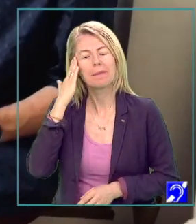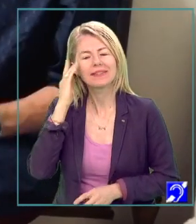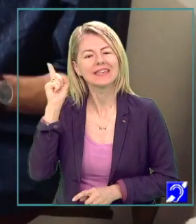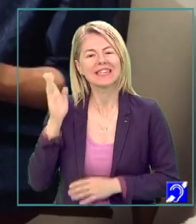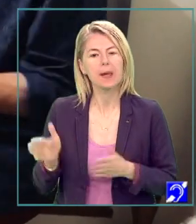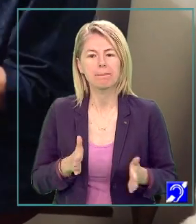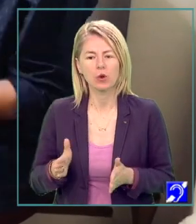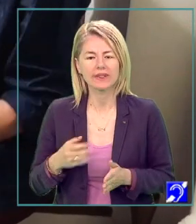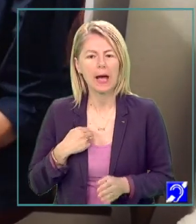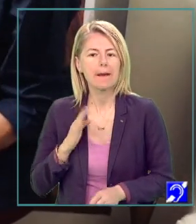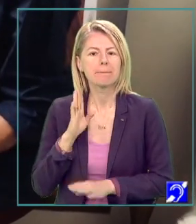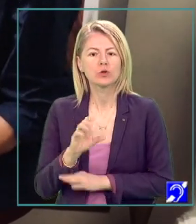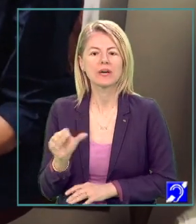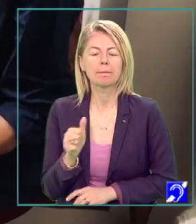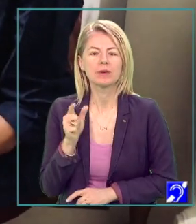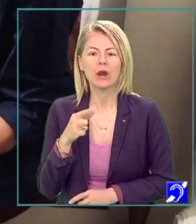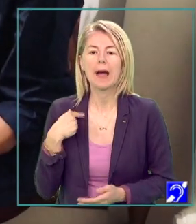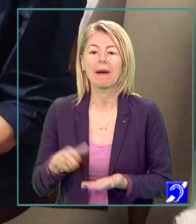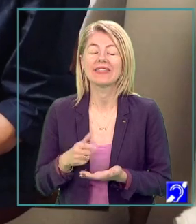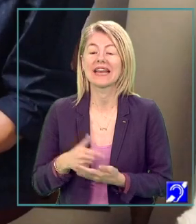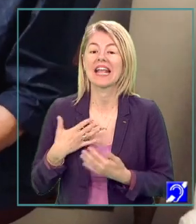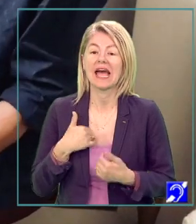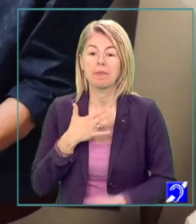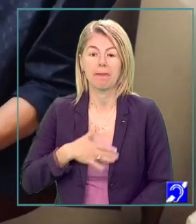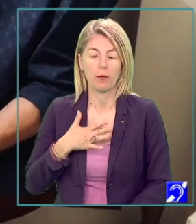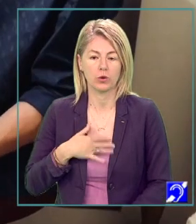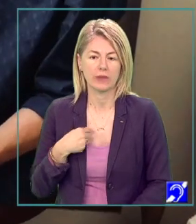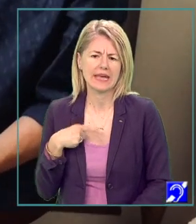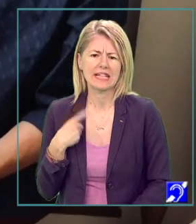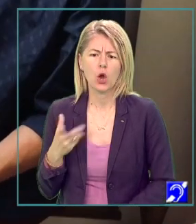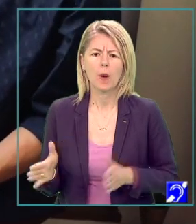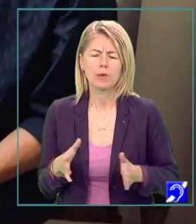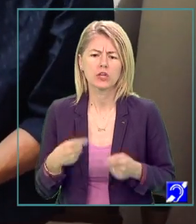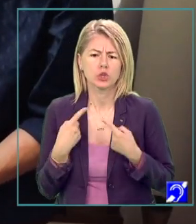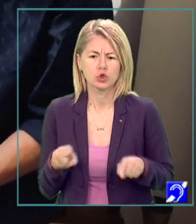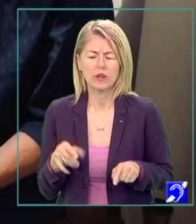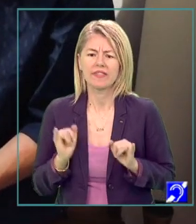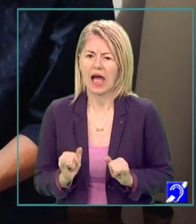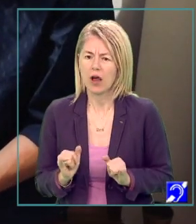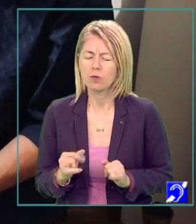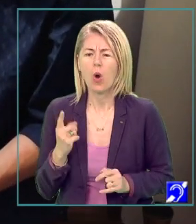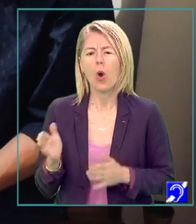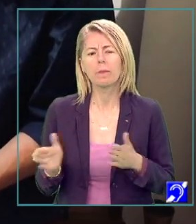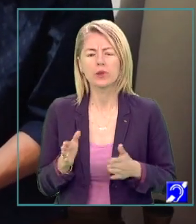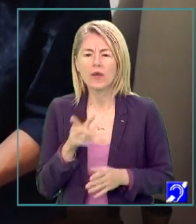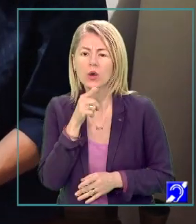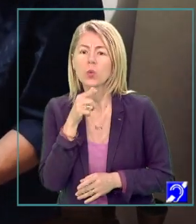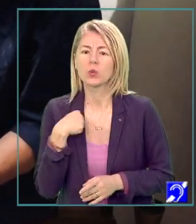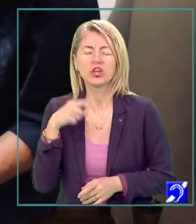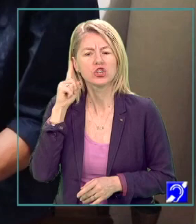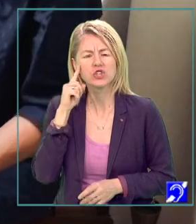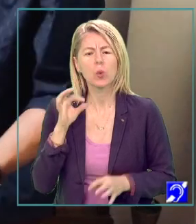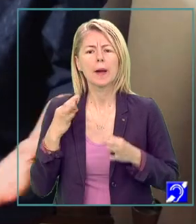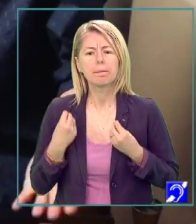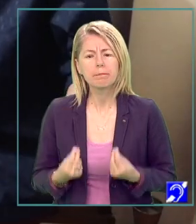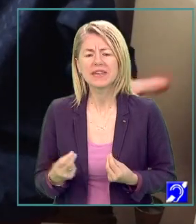acea perioadă, mă duc în primul rând în această zonă. E o perioadă ciudată cea pe care o traversăm, o perioadă în care știu foarte